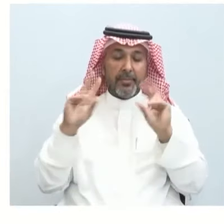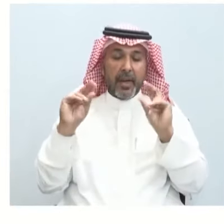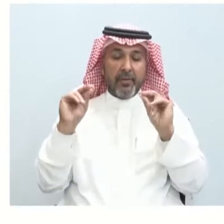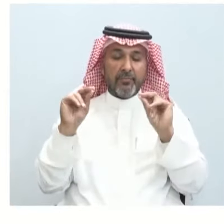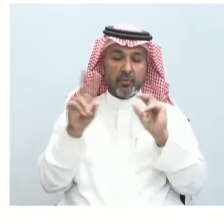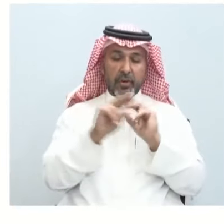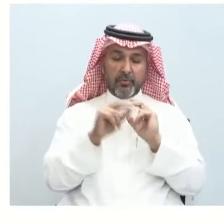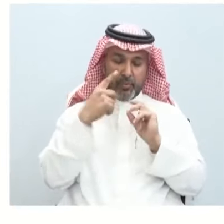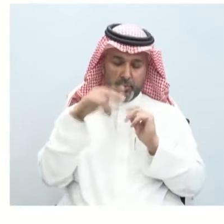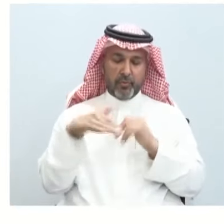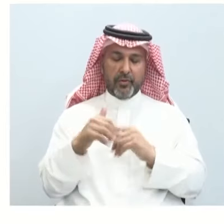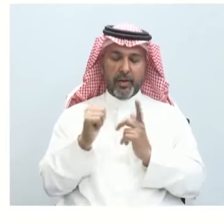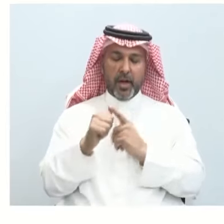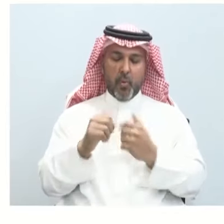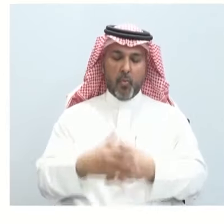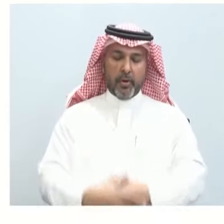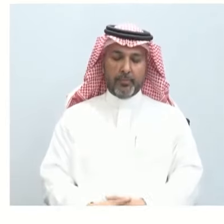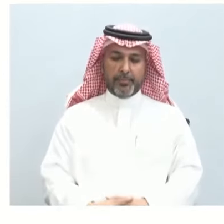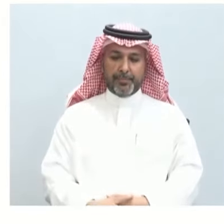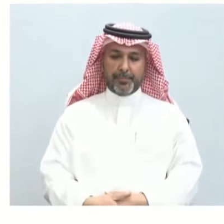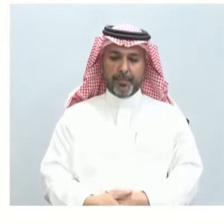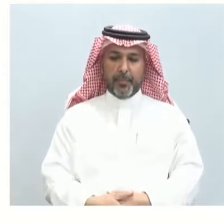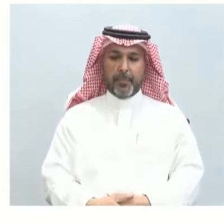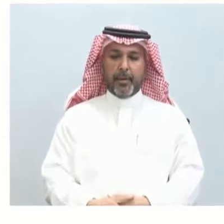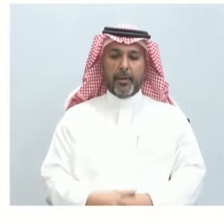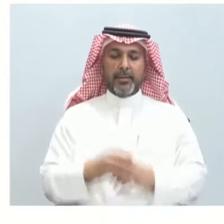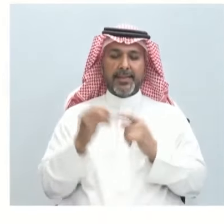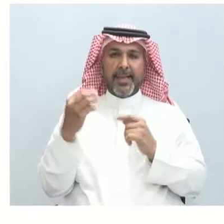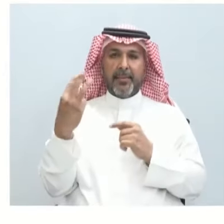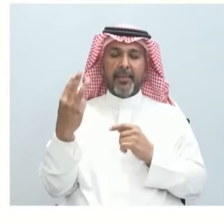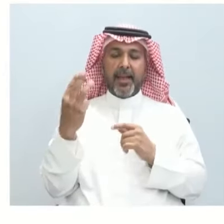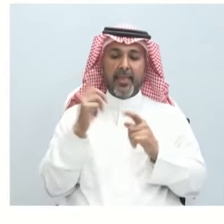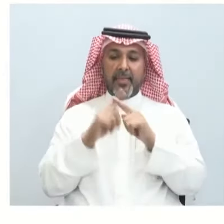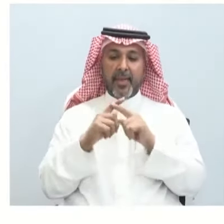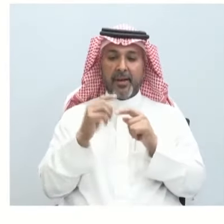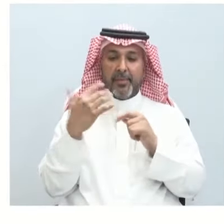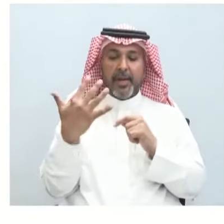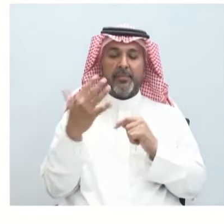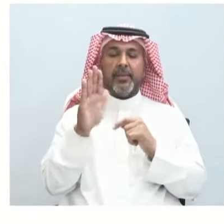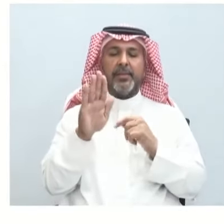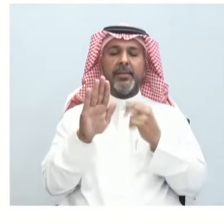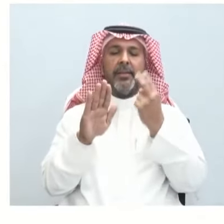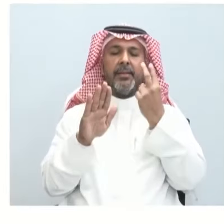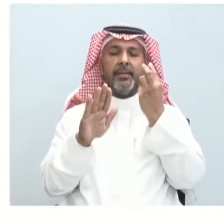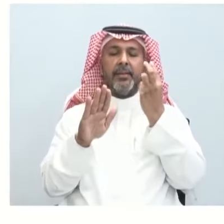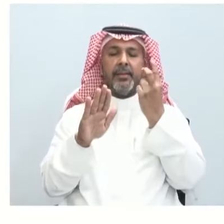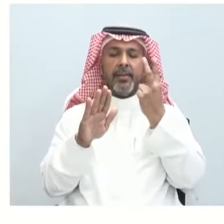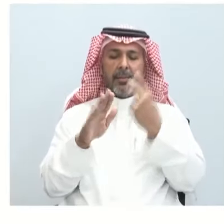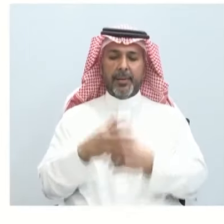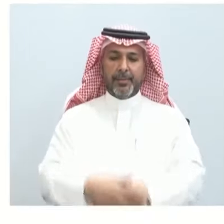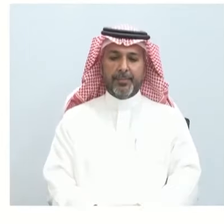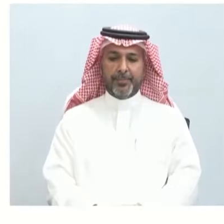بجمعها اذا سنجري عمليه الضرب الاولى سالب ثلاثه ضرب الحد الاول خمسه سين تربيع اذا